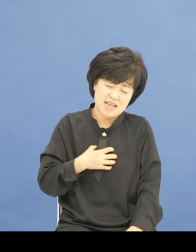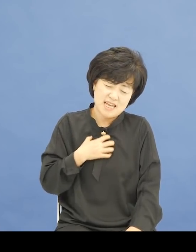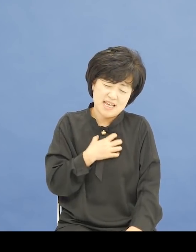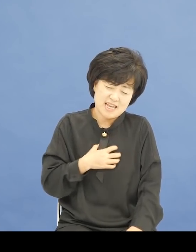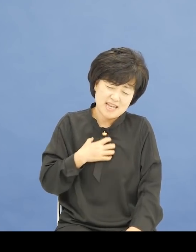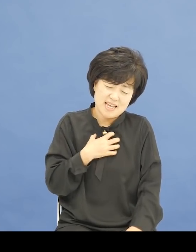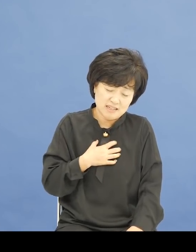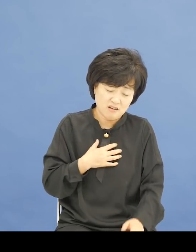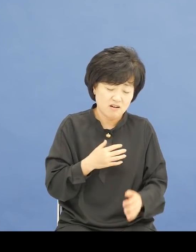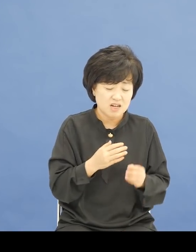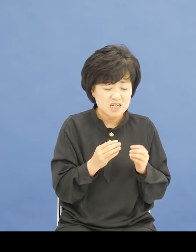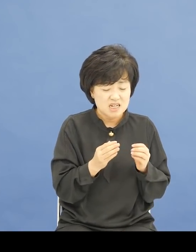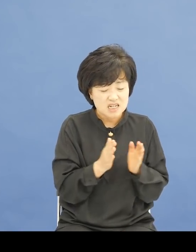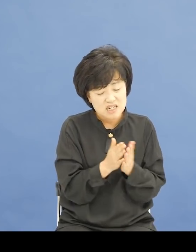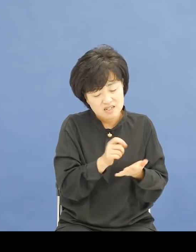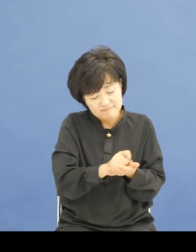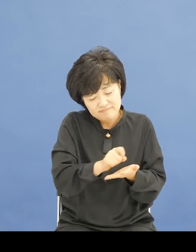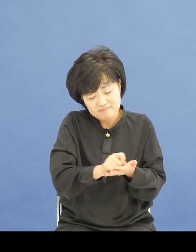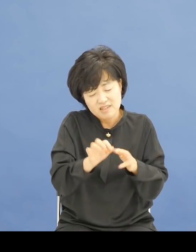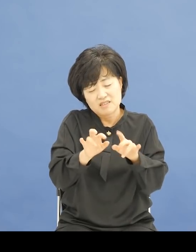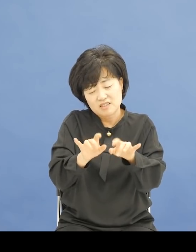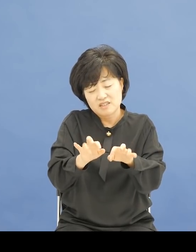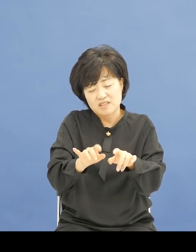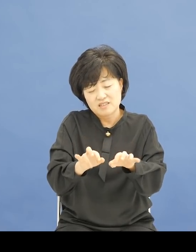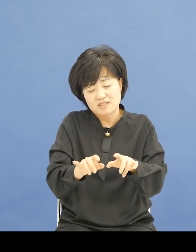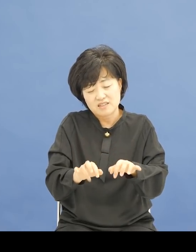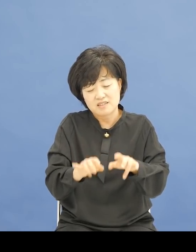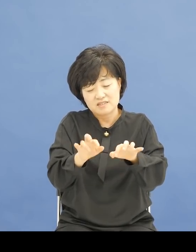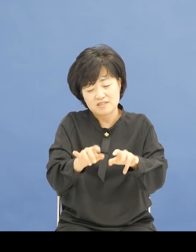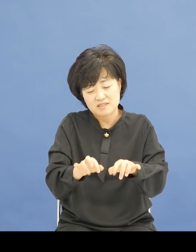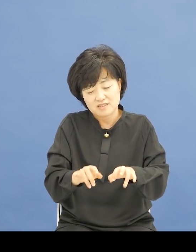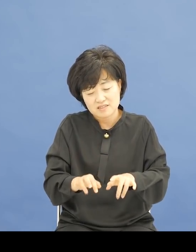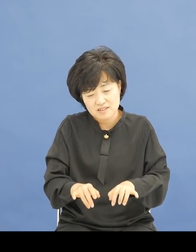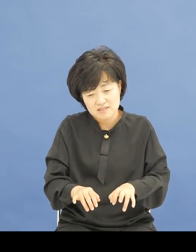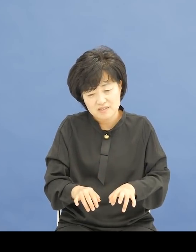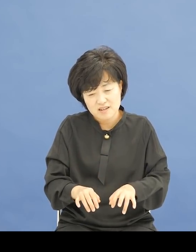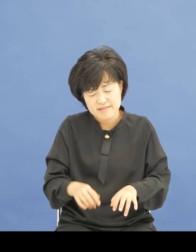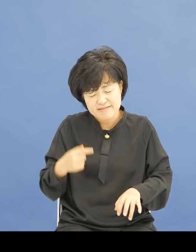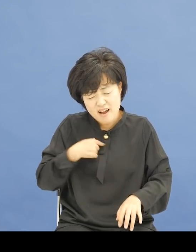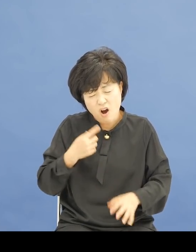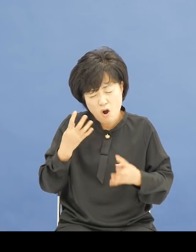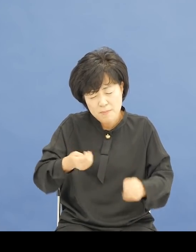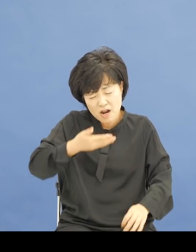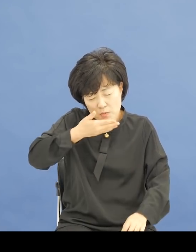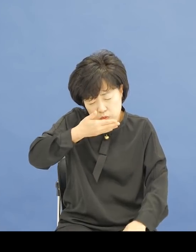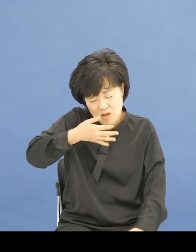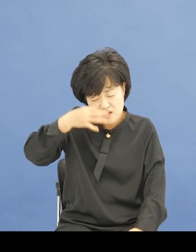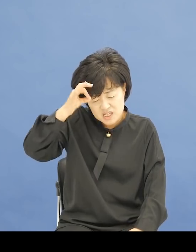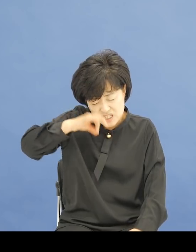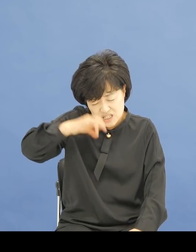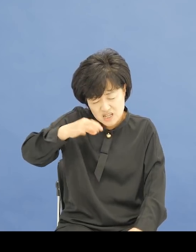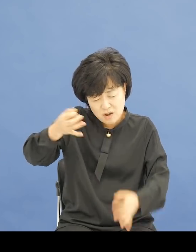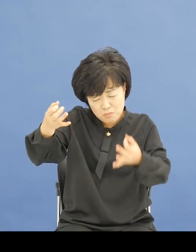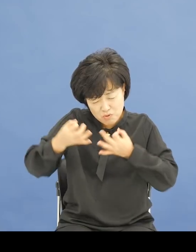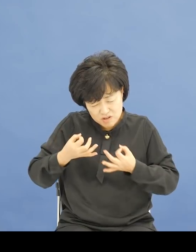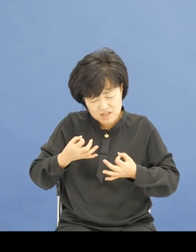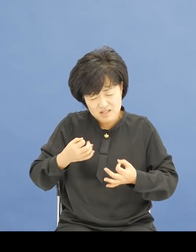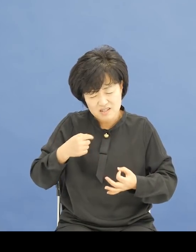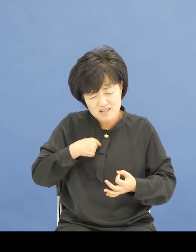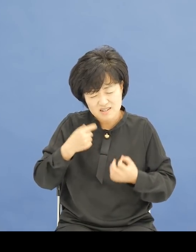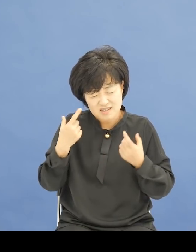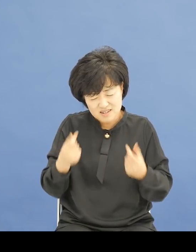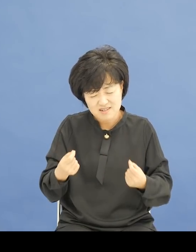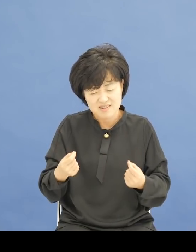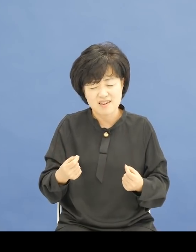남겼습니다. 네. 글을 남겼는데 그 글이 이제 내가 얼마나 만만해 보였으면 나한테 이렇게 할 수 있을까. 어렸을